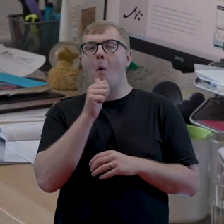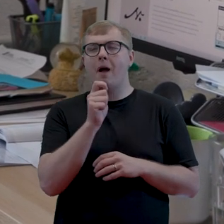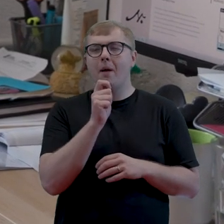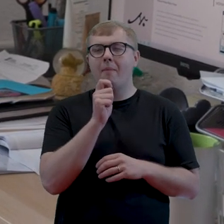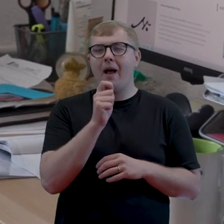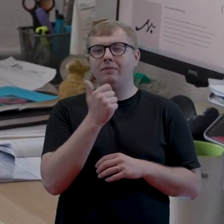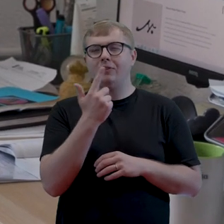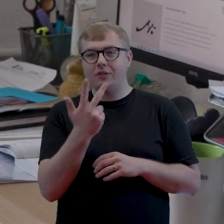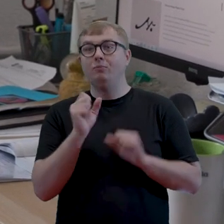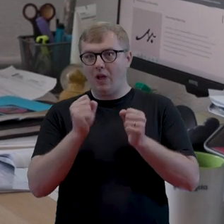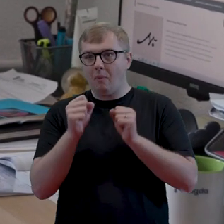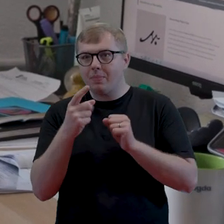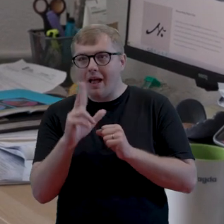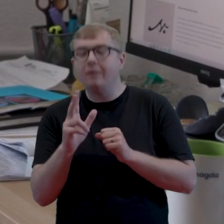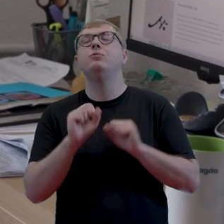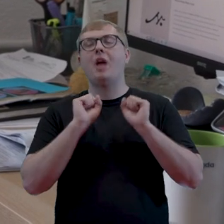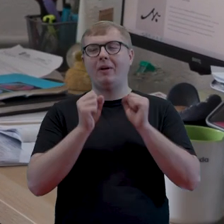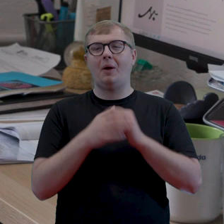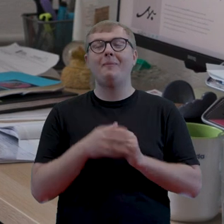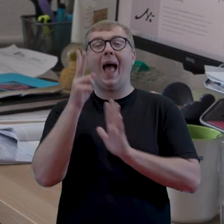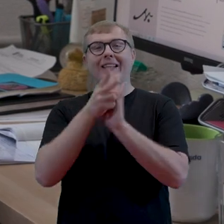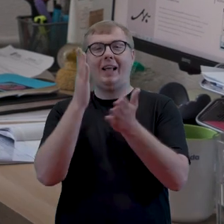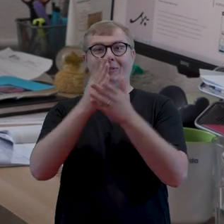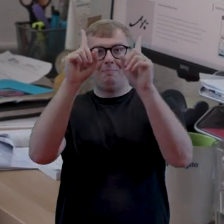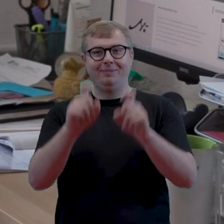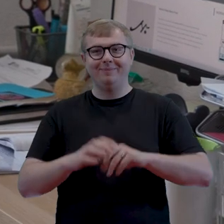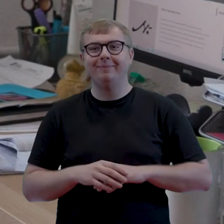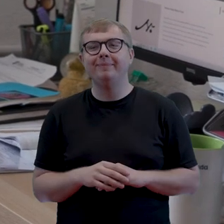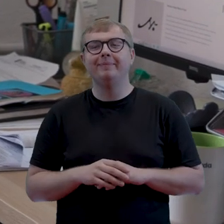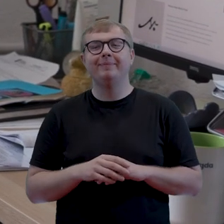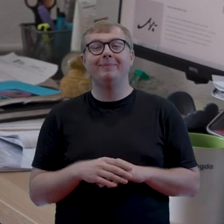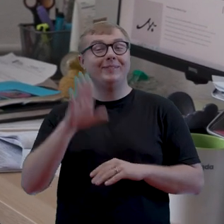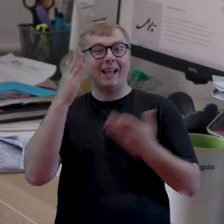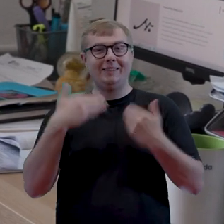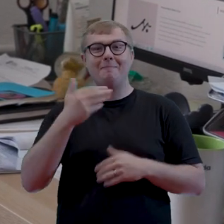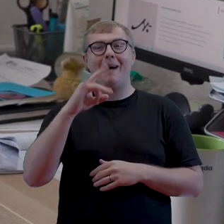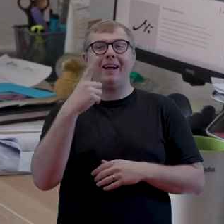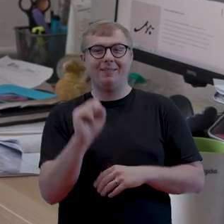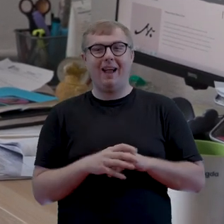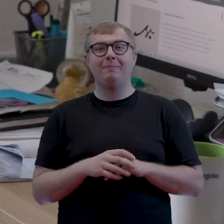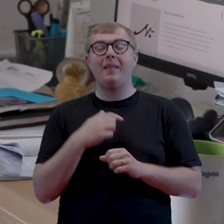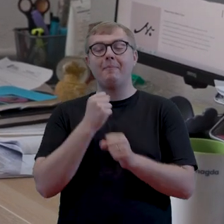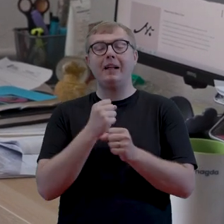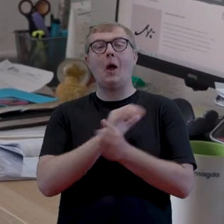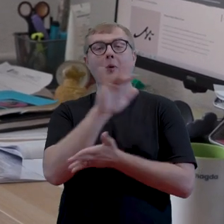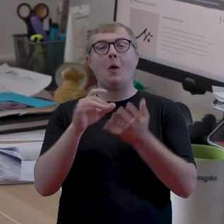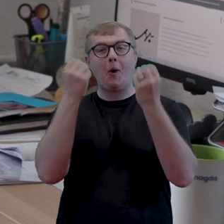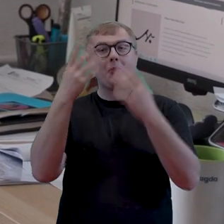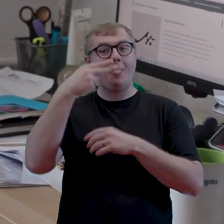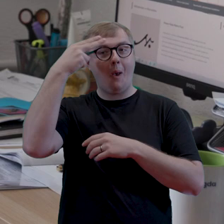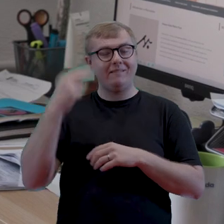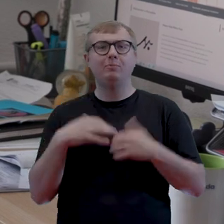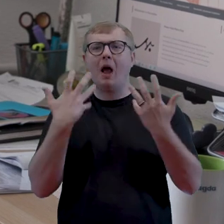Próba mikrofonu. Raz, dwa, trzy. Darek, działa? Działa. Kamera, akcja. Cześć, nazywam się Magda, pracuję w Ośrodku